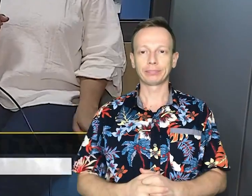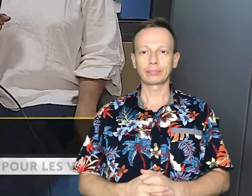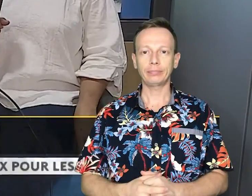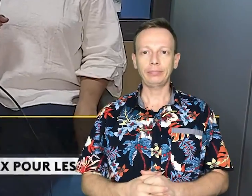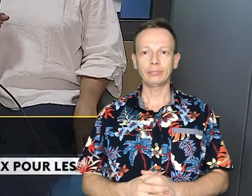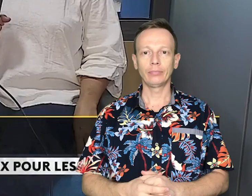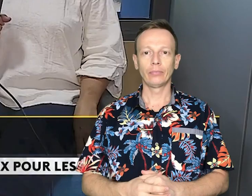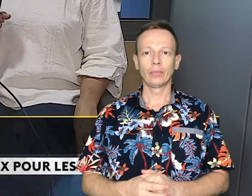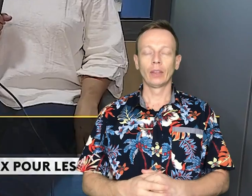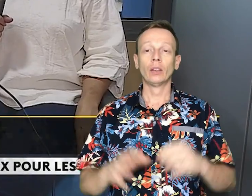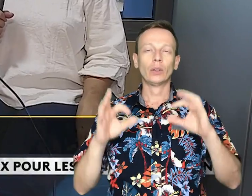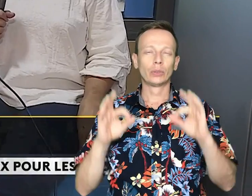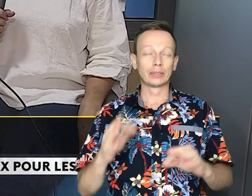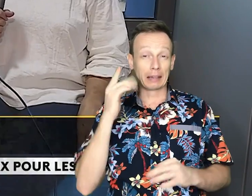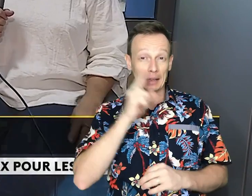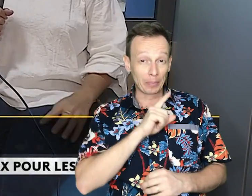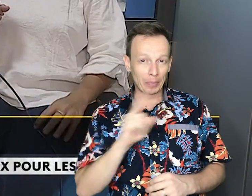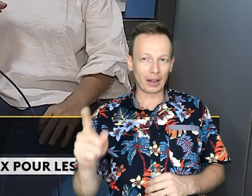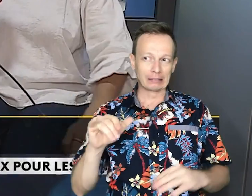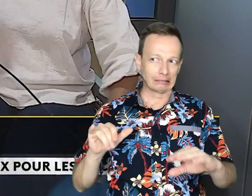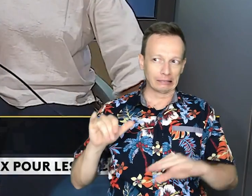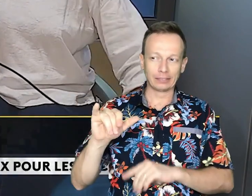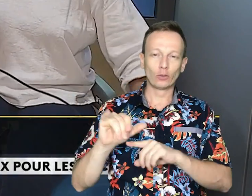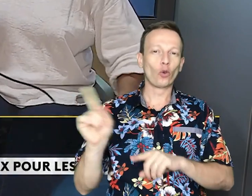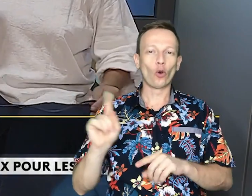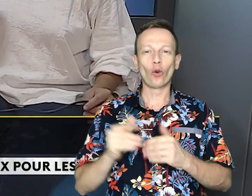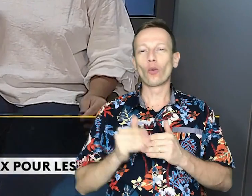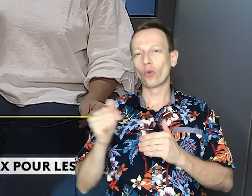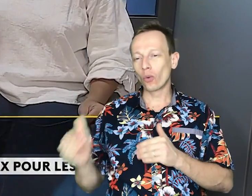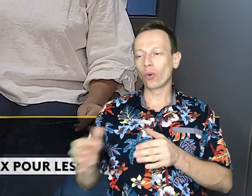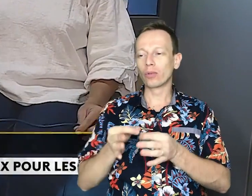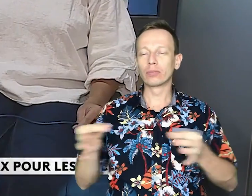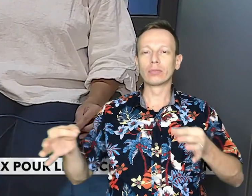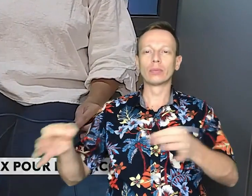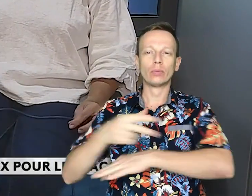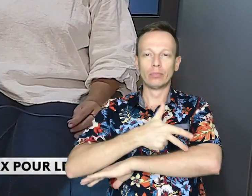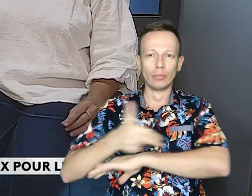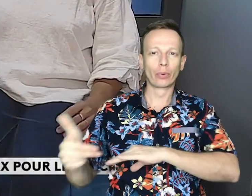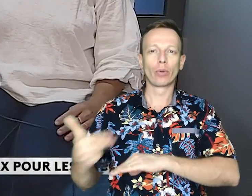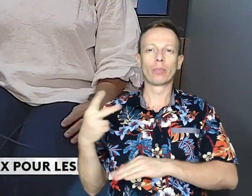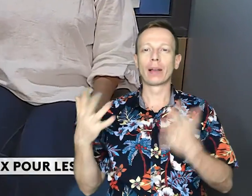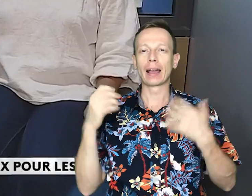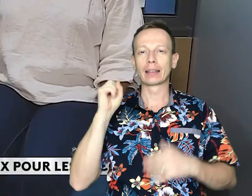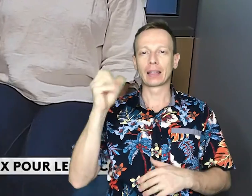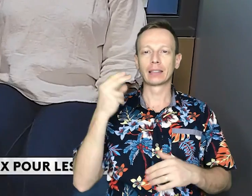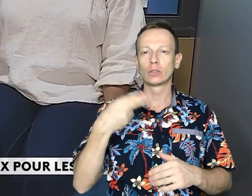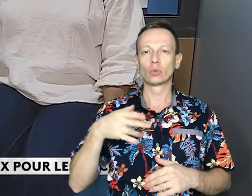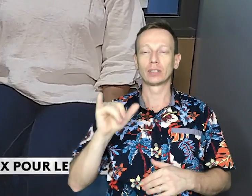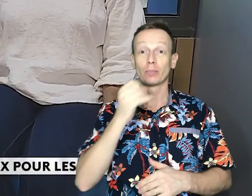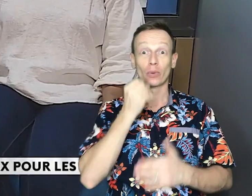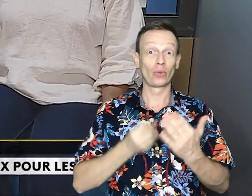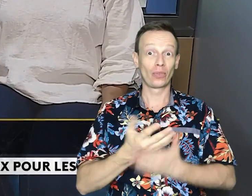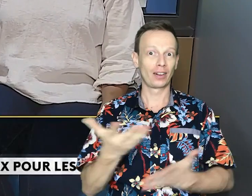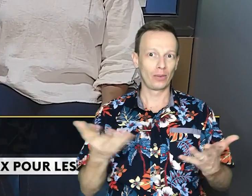dans l'avion RTT Nui, mais bien dans les locaux d'RTT Nui, puisqu'il y a une bonne nouvelle, Brigitte, aujourd'hui. Oui, très bonne nouvelle qui est tombée à